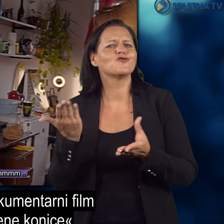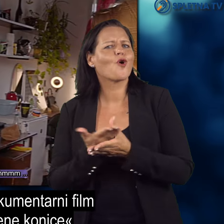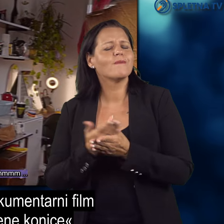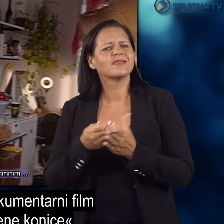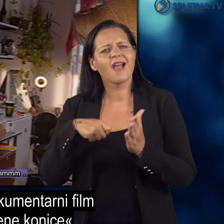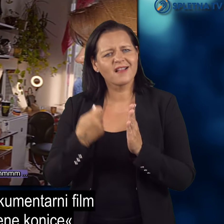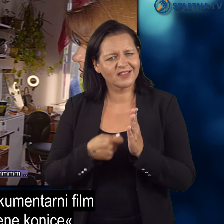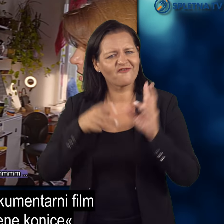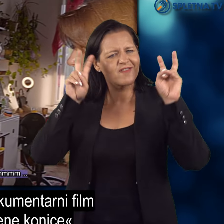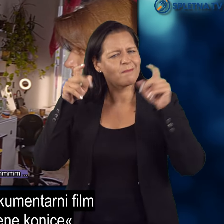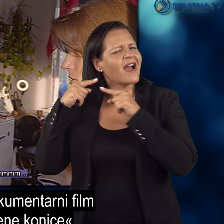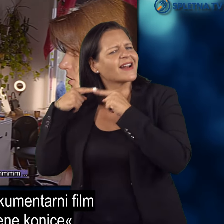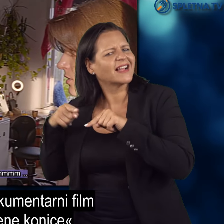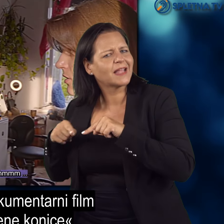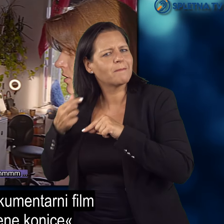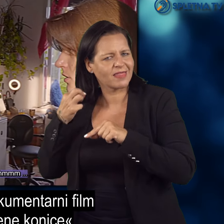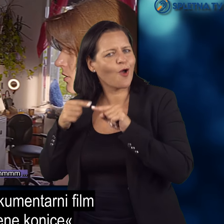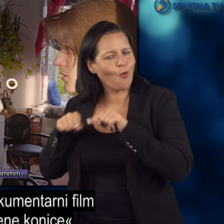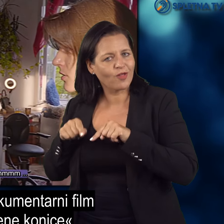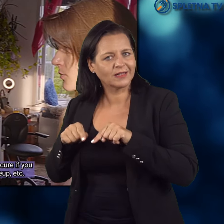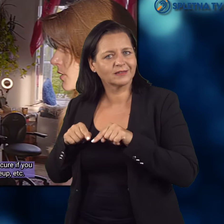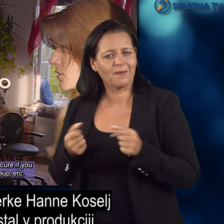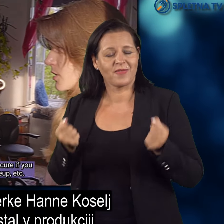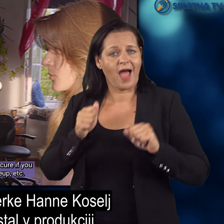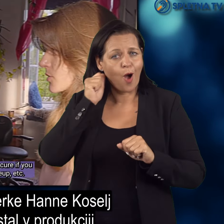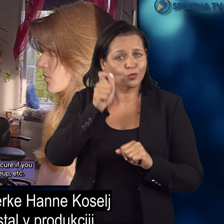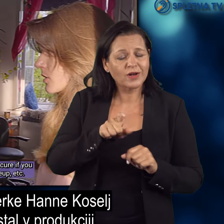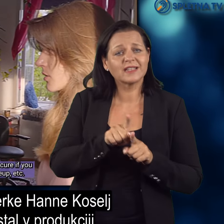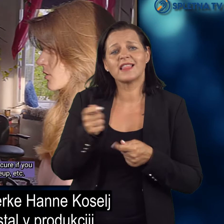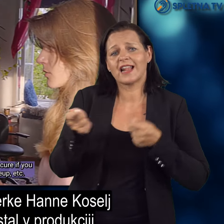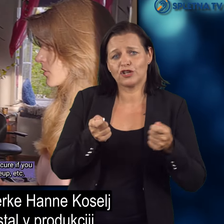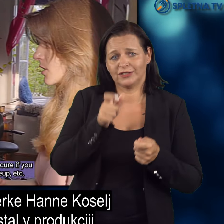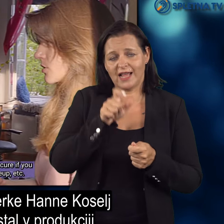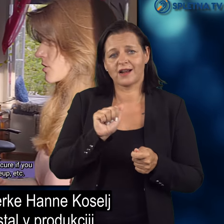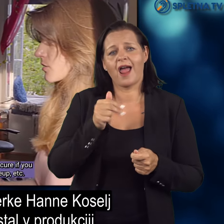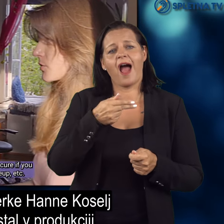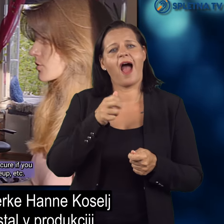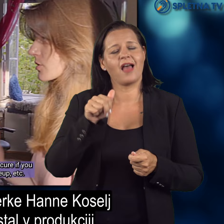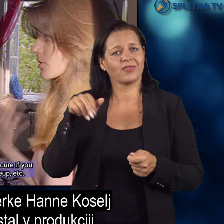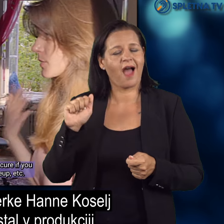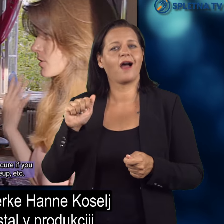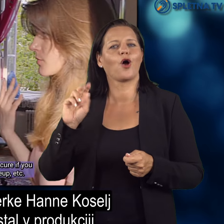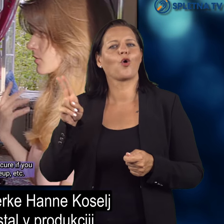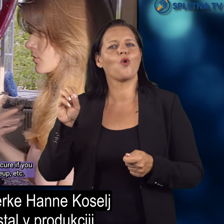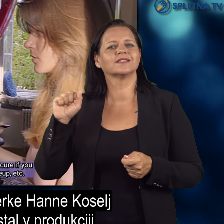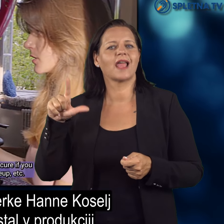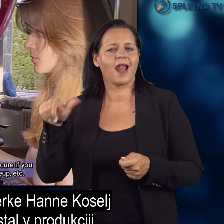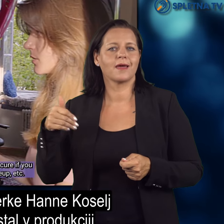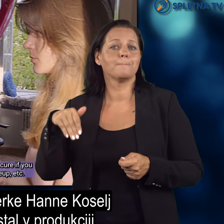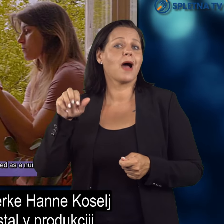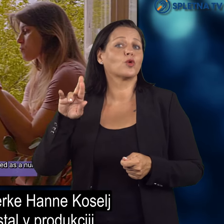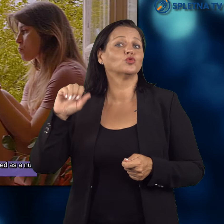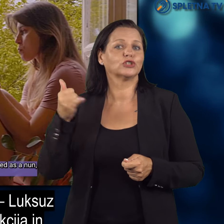Edinstveni dokumentarni film Razcepljene konice, avtorice in režiserke Hane Kosel Marušič, je nastal